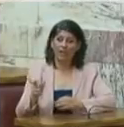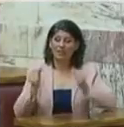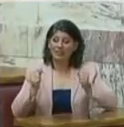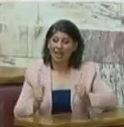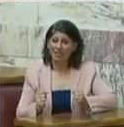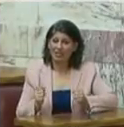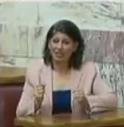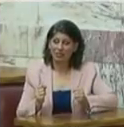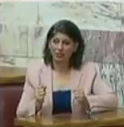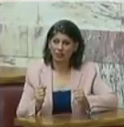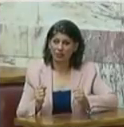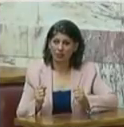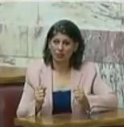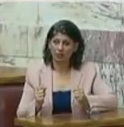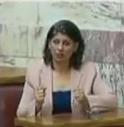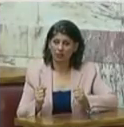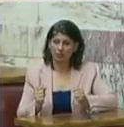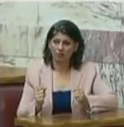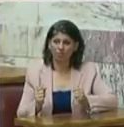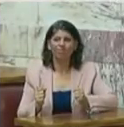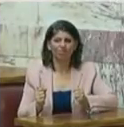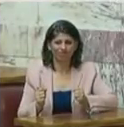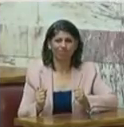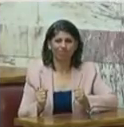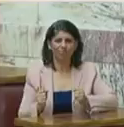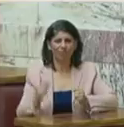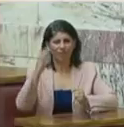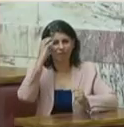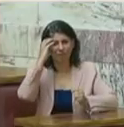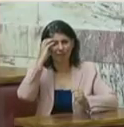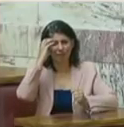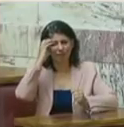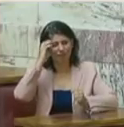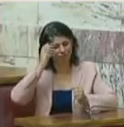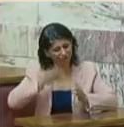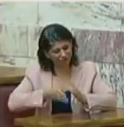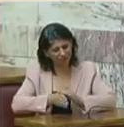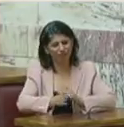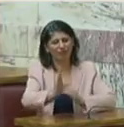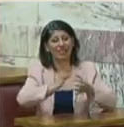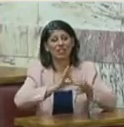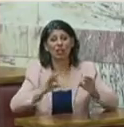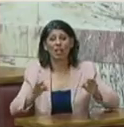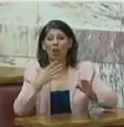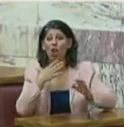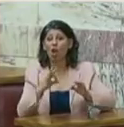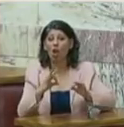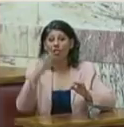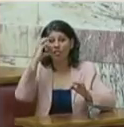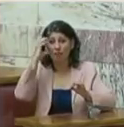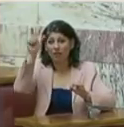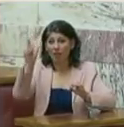πιστεύω ότι θα μείνει στην ιστορία, διότι θα μνημονεύεστε ως ο πολιτικός